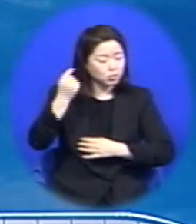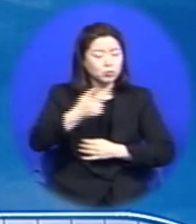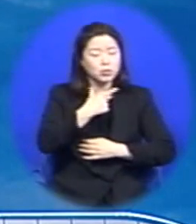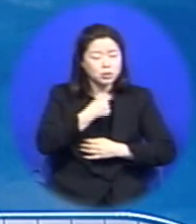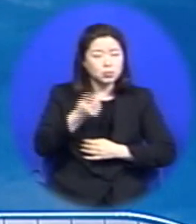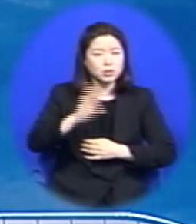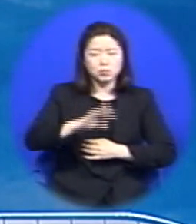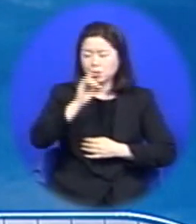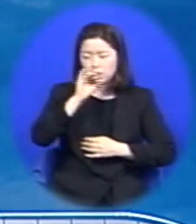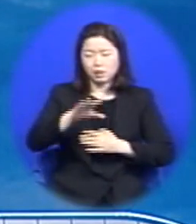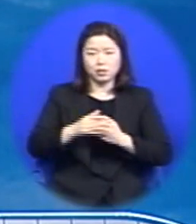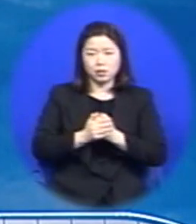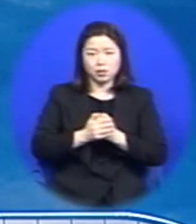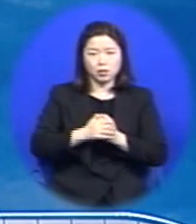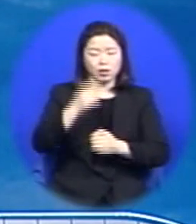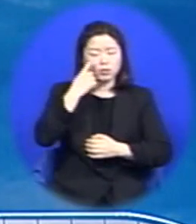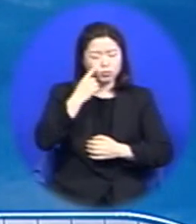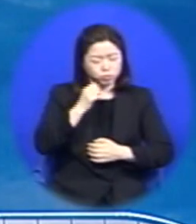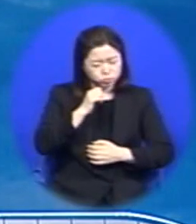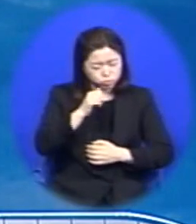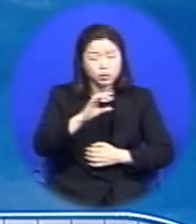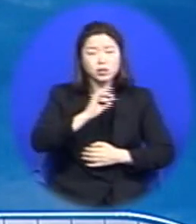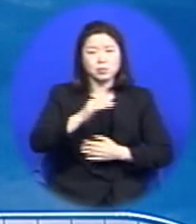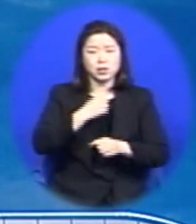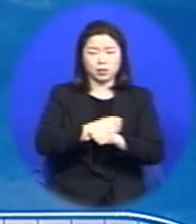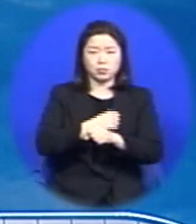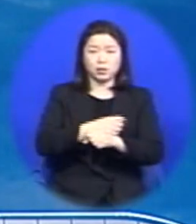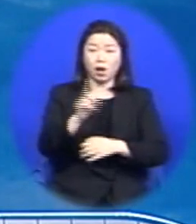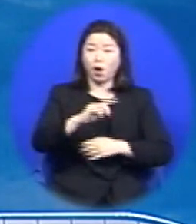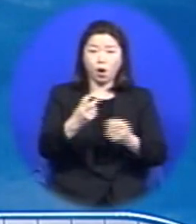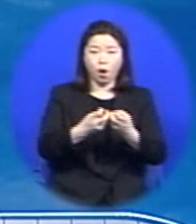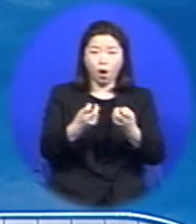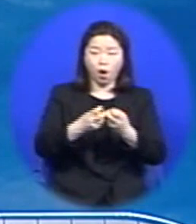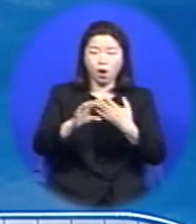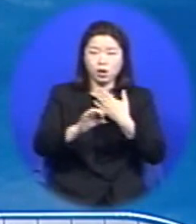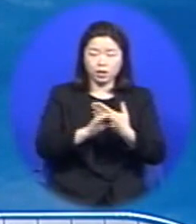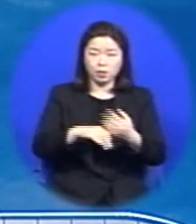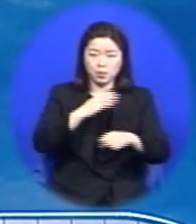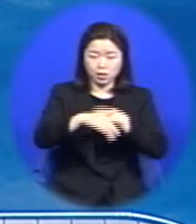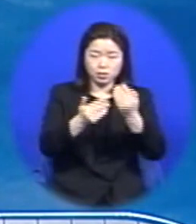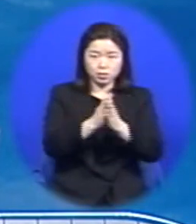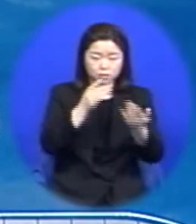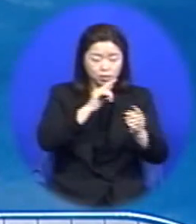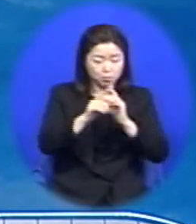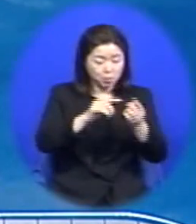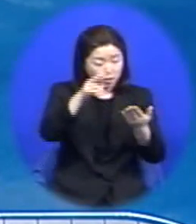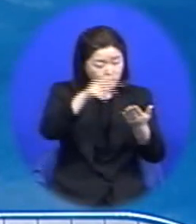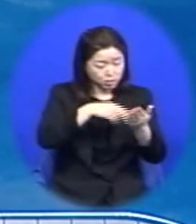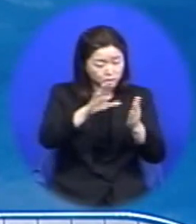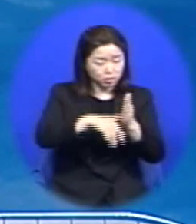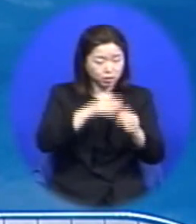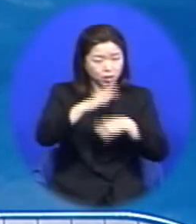안 됩니다. 졸리기만 해요. 어떻게 하면 성경 말씀을 읽으면서 하나님의